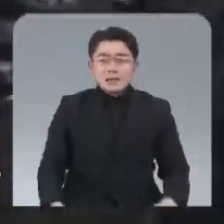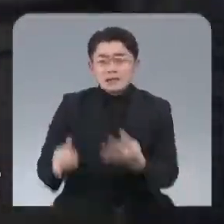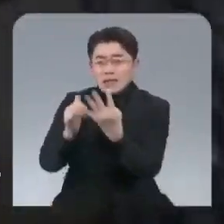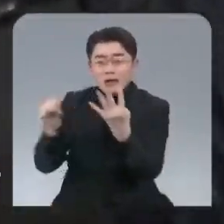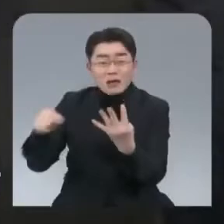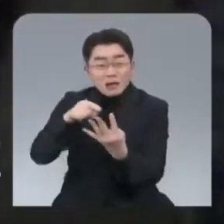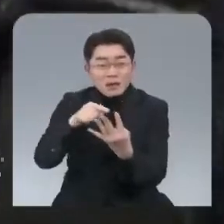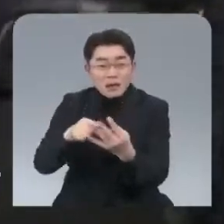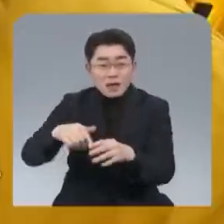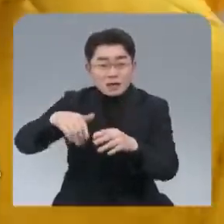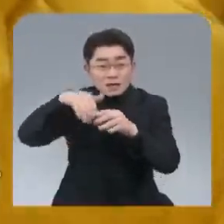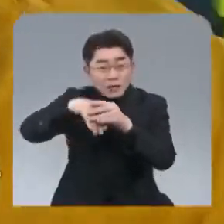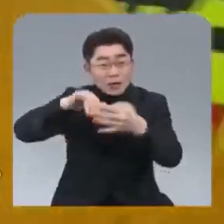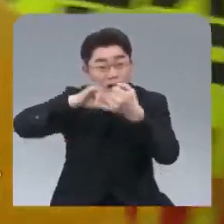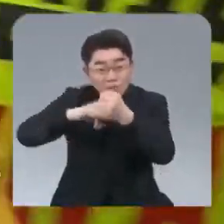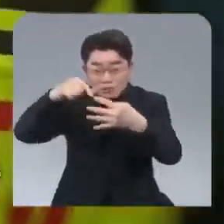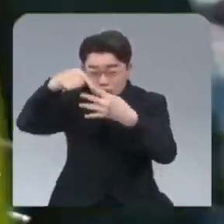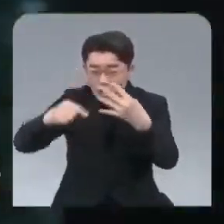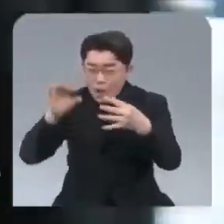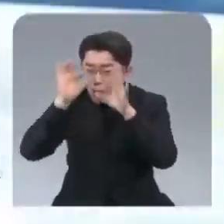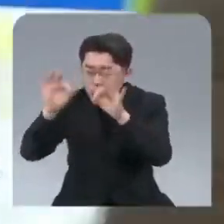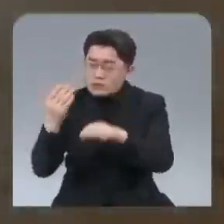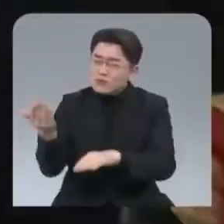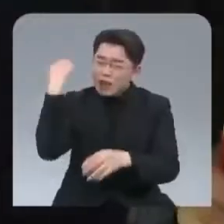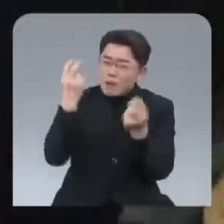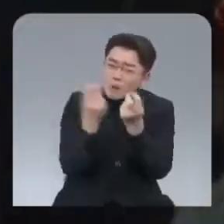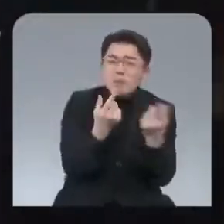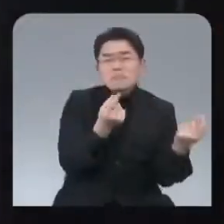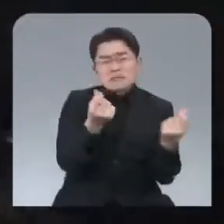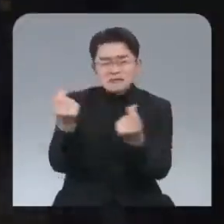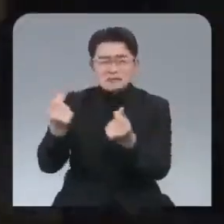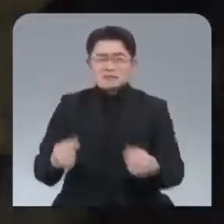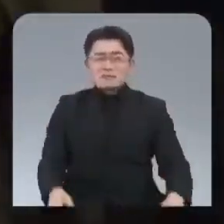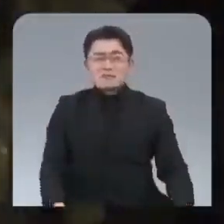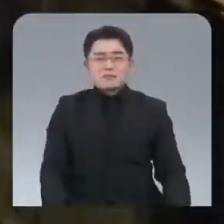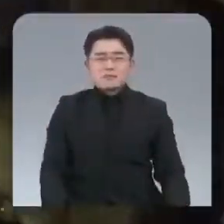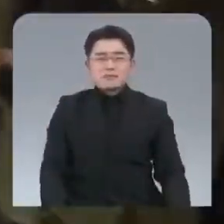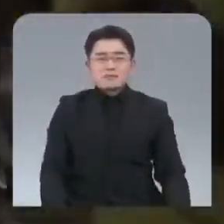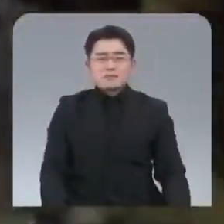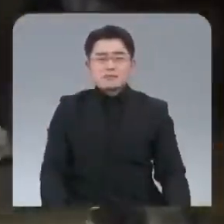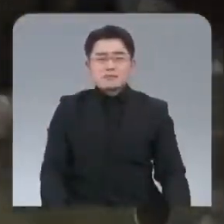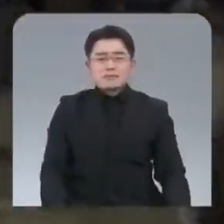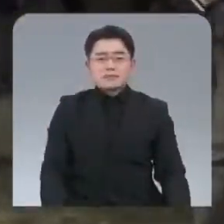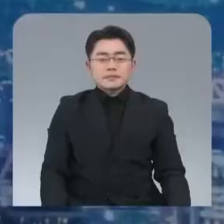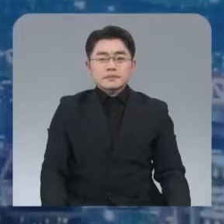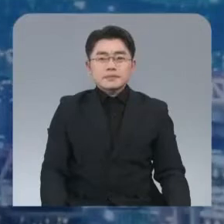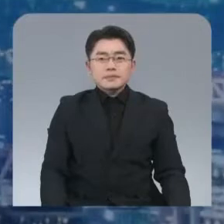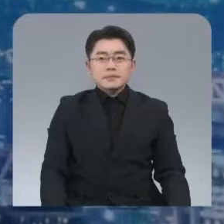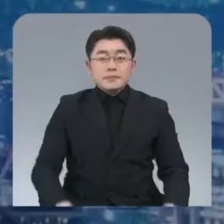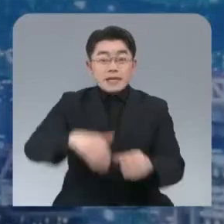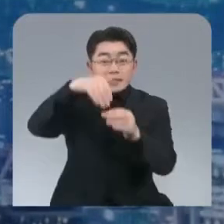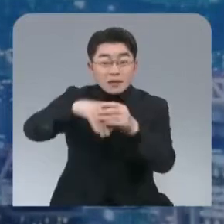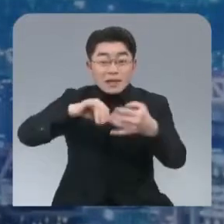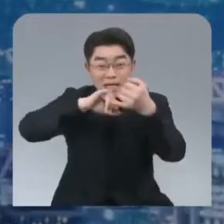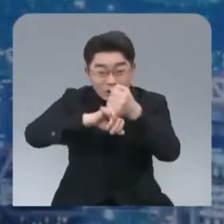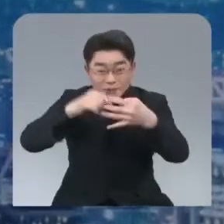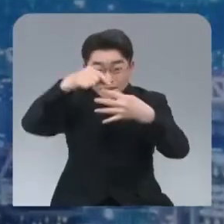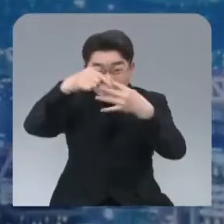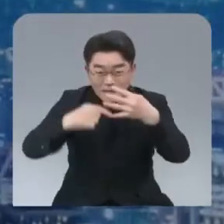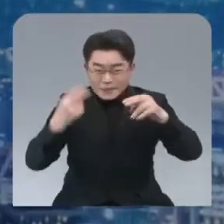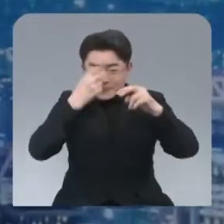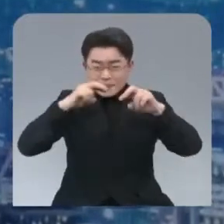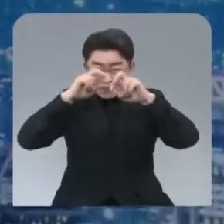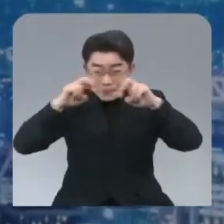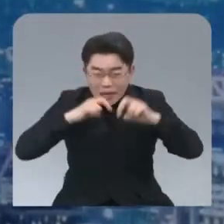과거와 크게 다르지 않다고 총 평했습니다 캡 su 송명호 입니다 네 그럼 이 고약 검증한